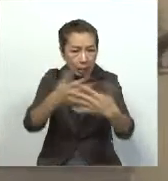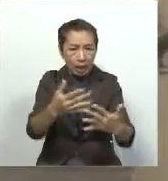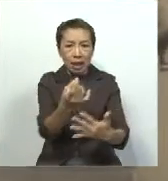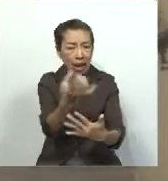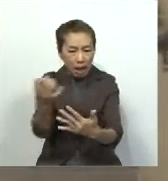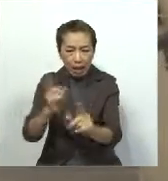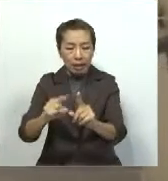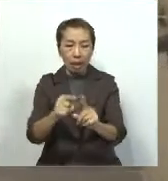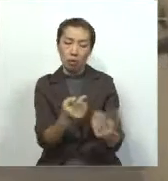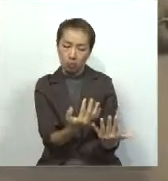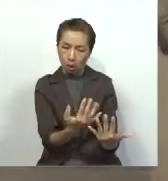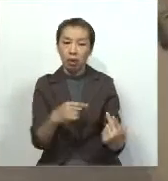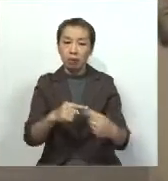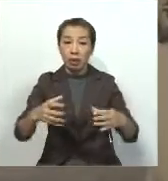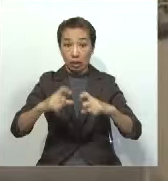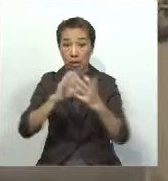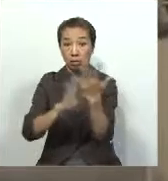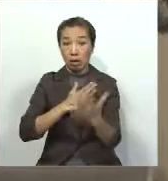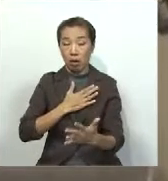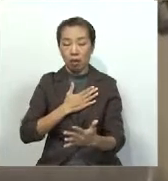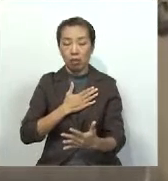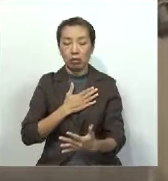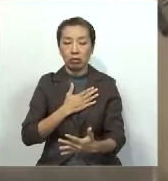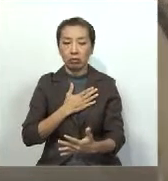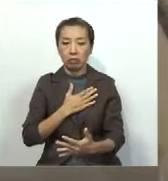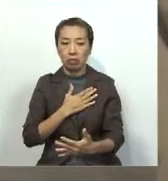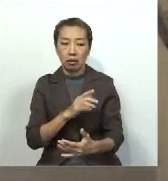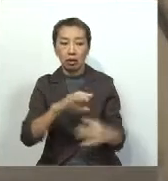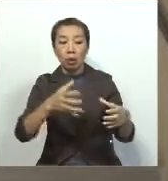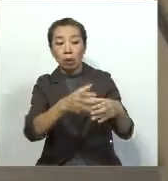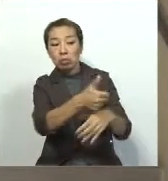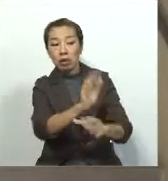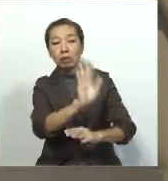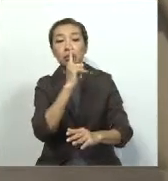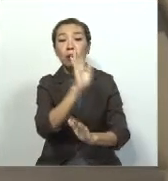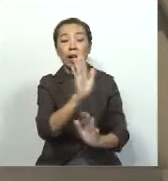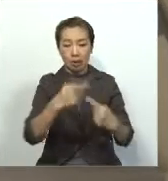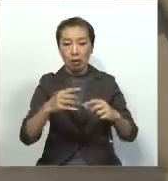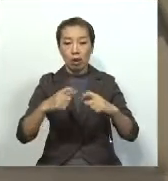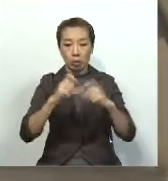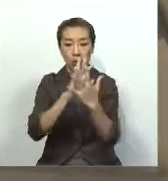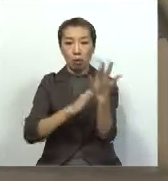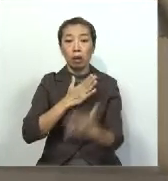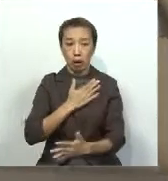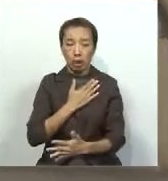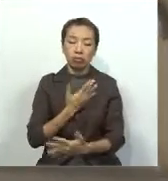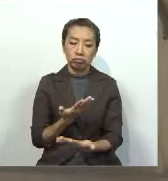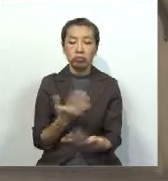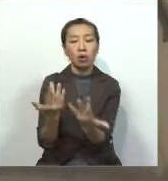ะในส่วนของพรรคภูมิใจไทยนะครับไม่กล้าก้าวล่วงพรรคอื่นๆก็คือพรรคภูมิใจ